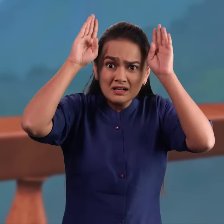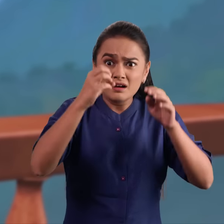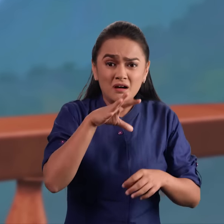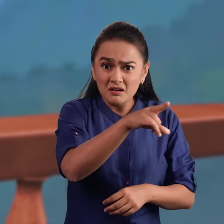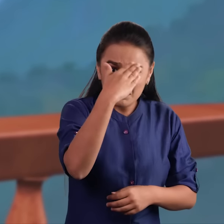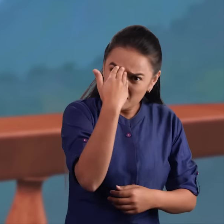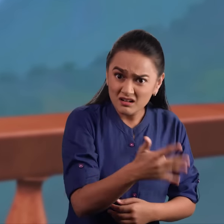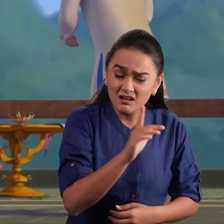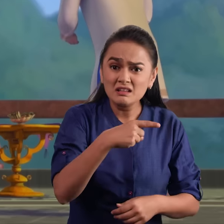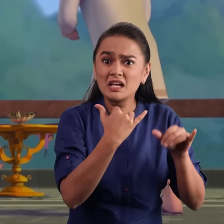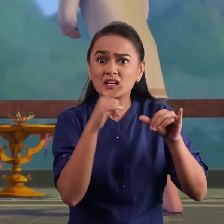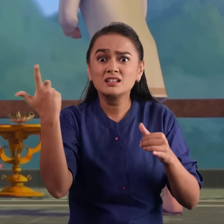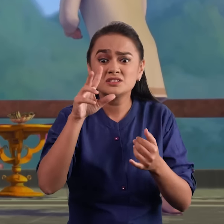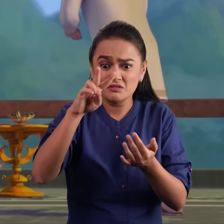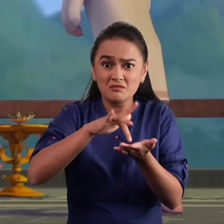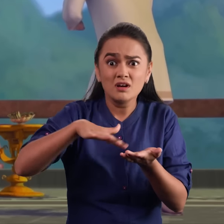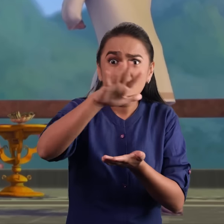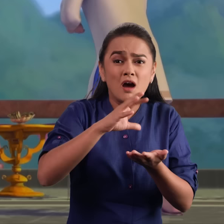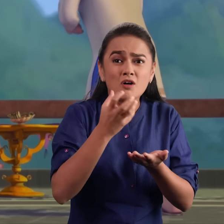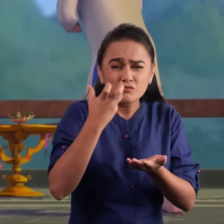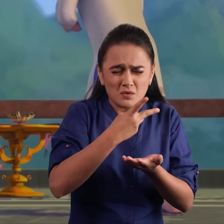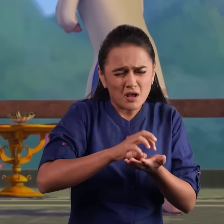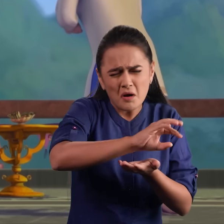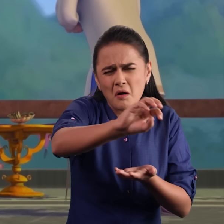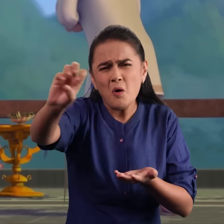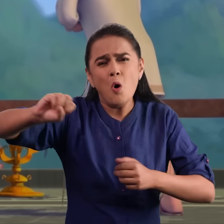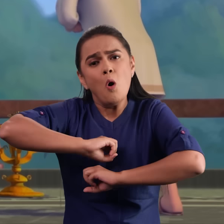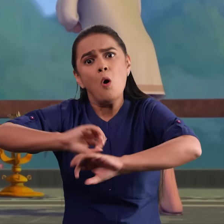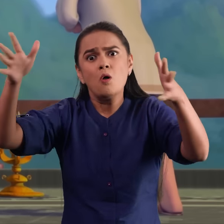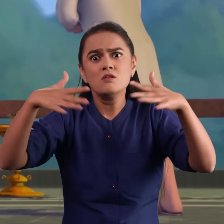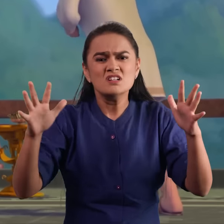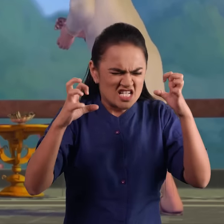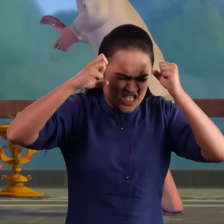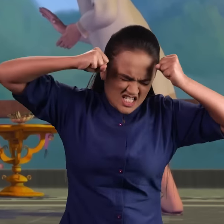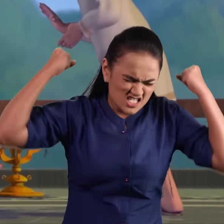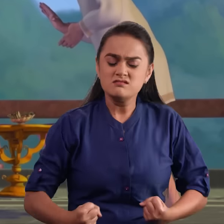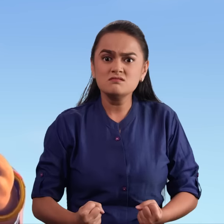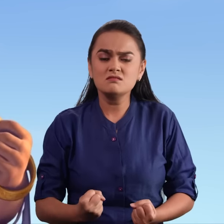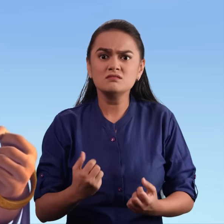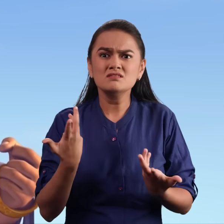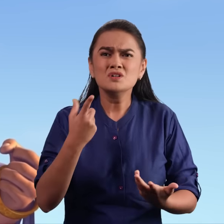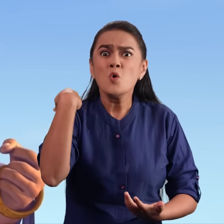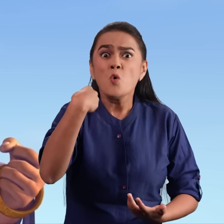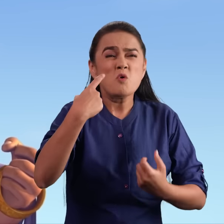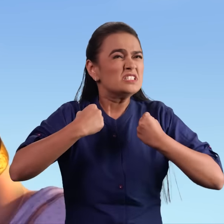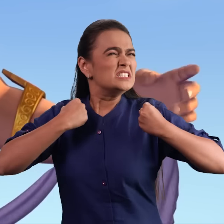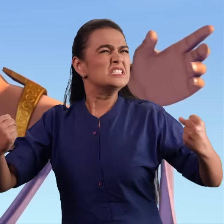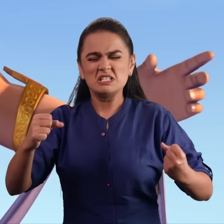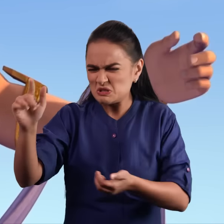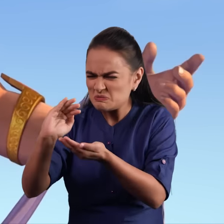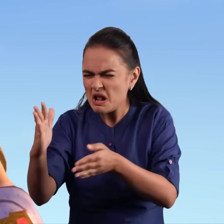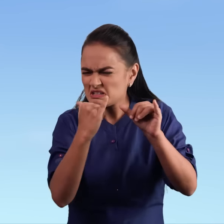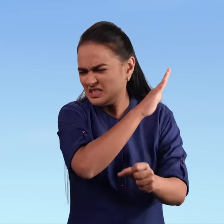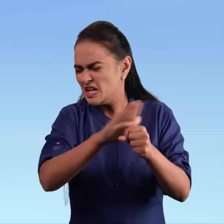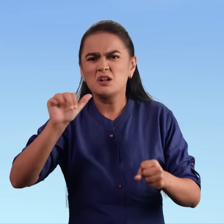ने तालवन के बाकी सारे फल वृंदावन वासियों में बांट दिए। कोई तो होगा जो उस बालक